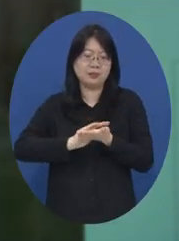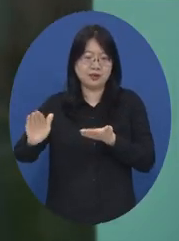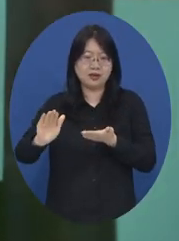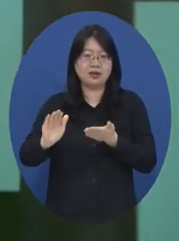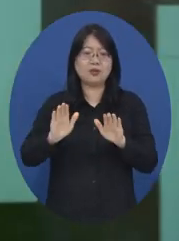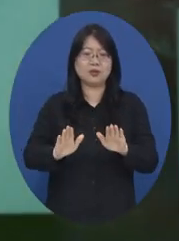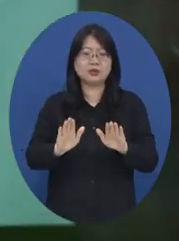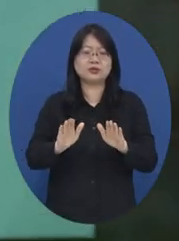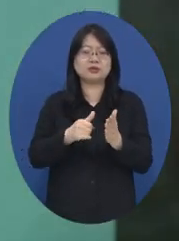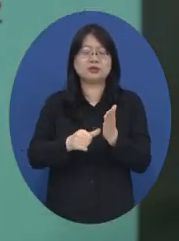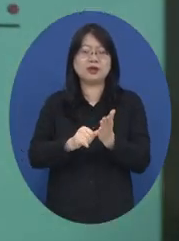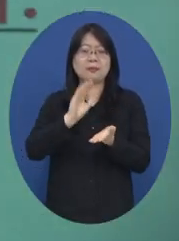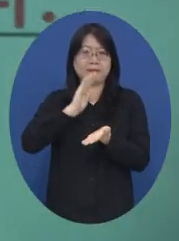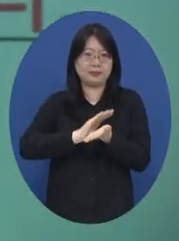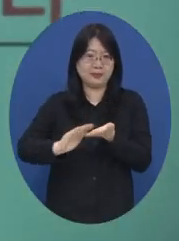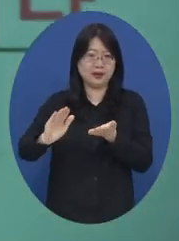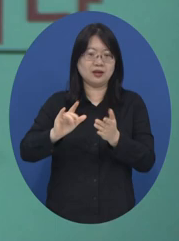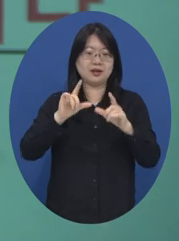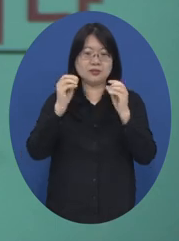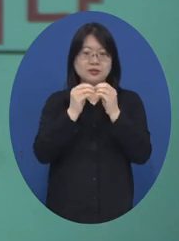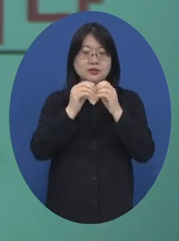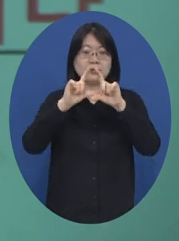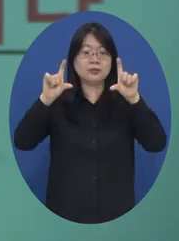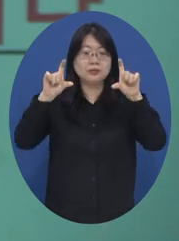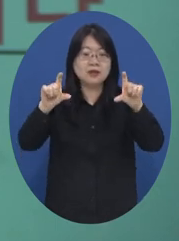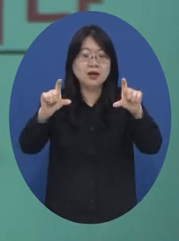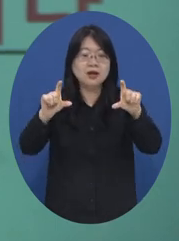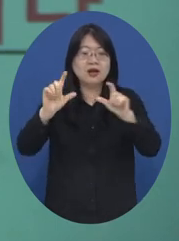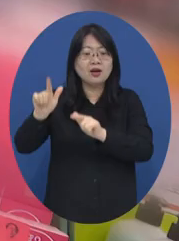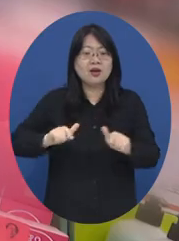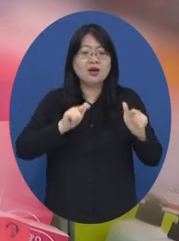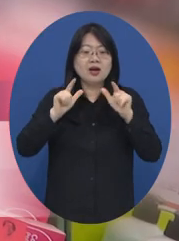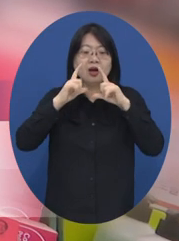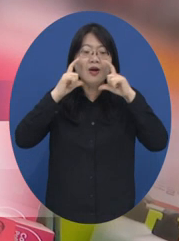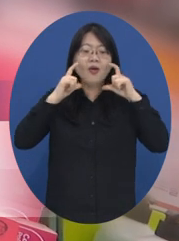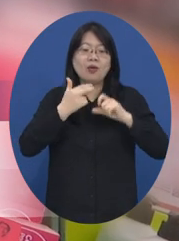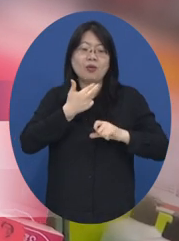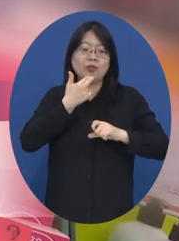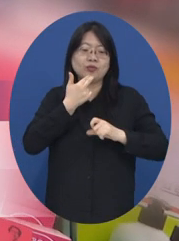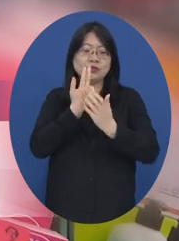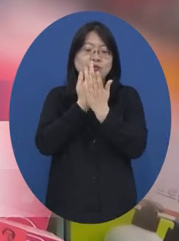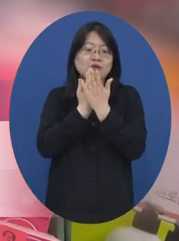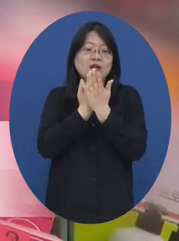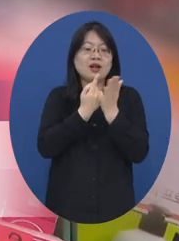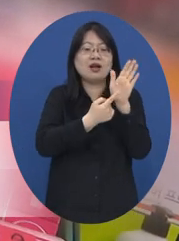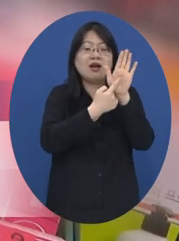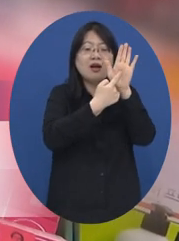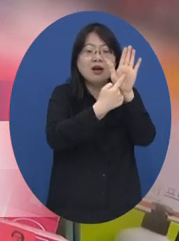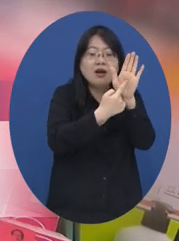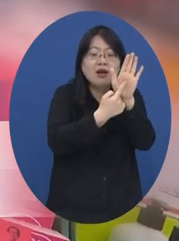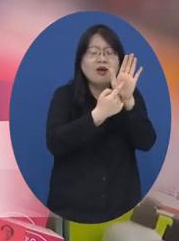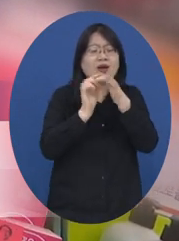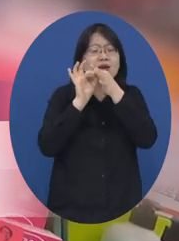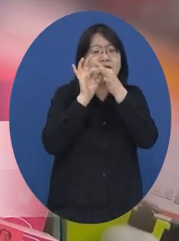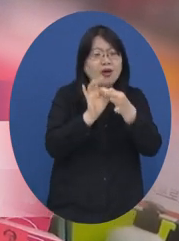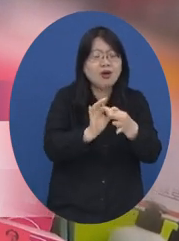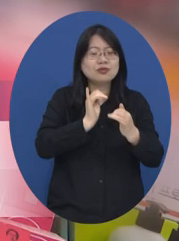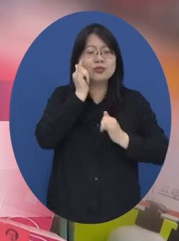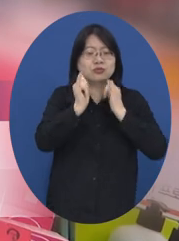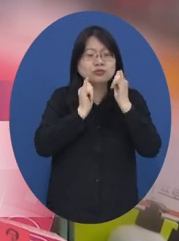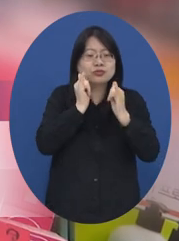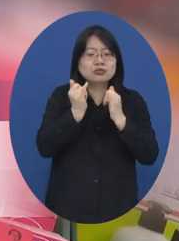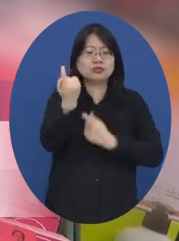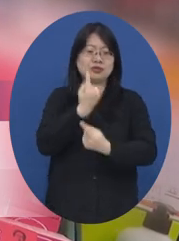대부분은 품절 오늘 물량 없음 이란 문구가 붙어 있습니다 터 홍 1 빨리 아직 더 빨리 없다 아